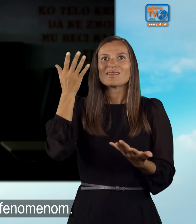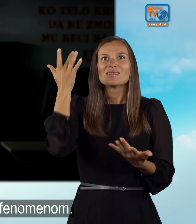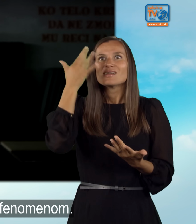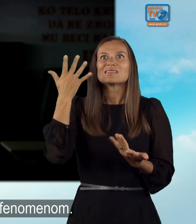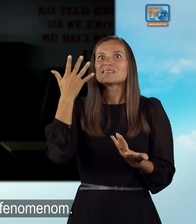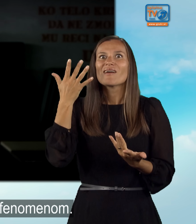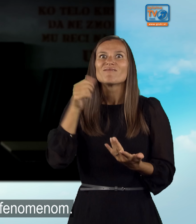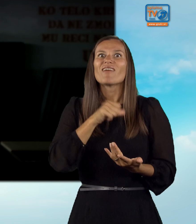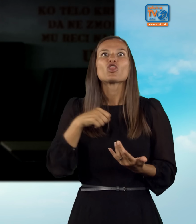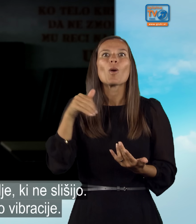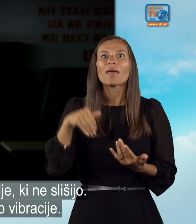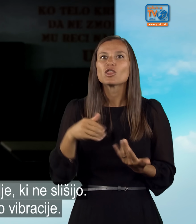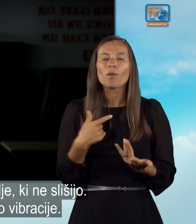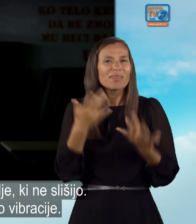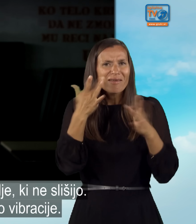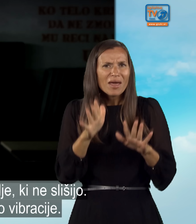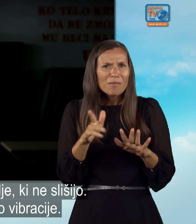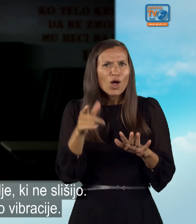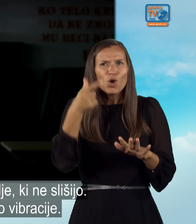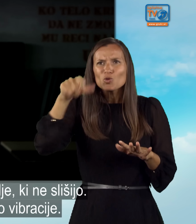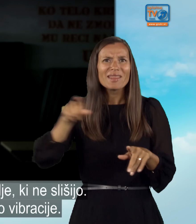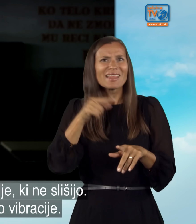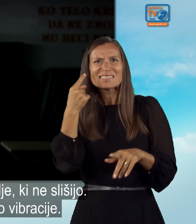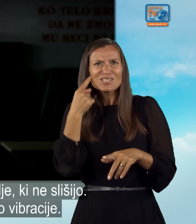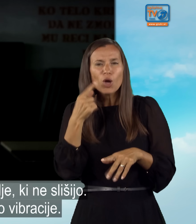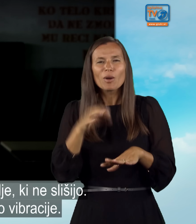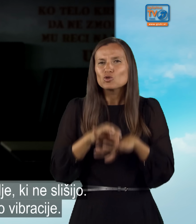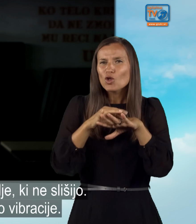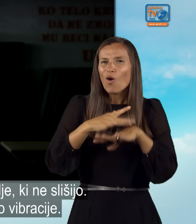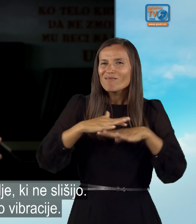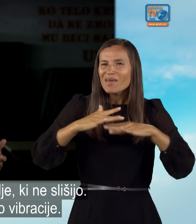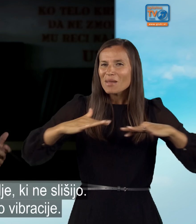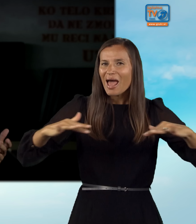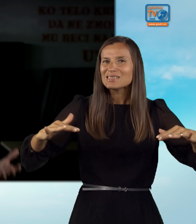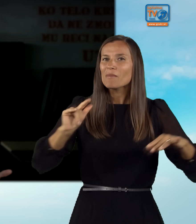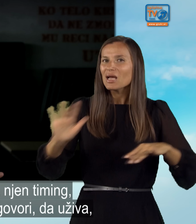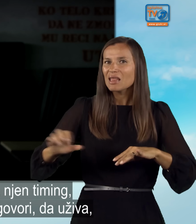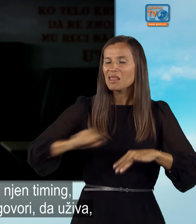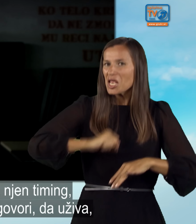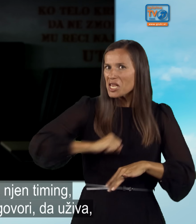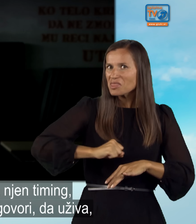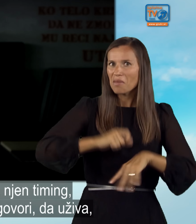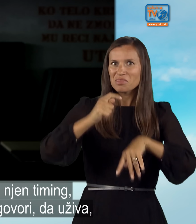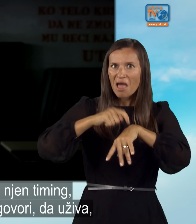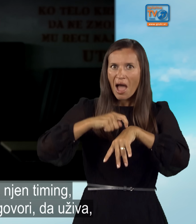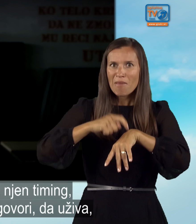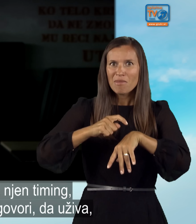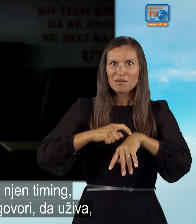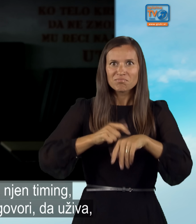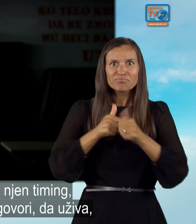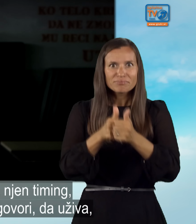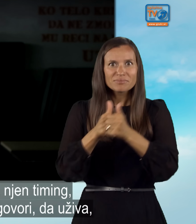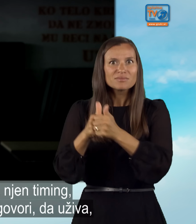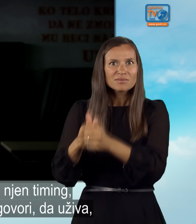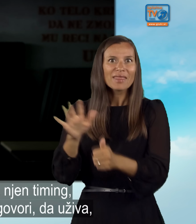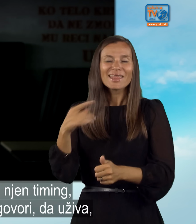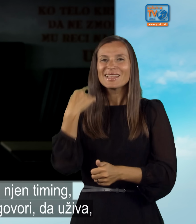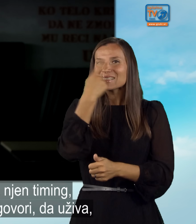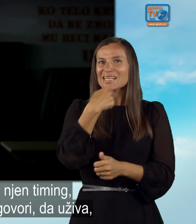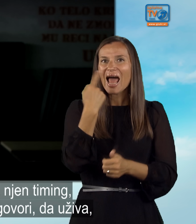meji s fenomenom, da dejansko tudi ljudje, ki ne slišijo, ne vem, čutijo vibracije ali ne vem kaj, ampak njen ritem, njen